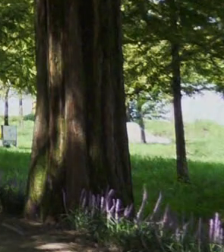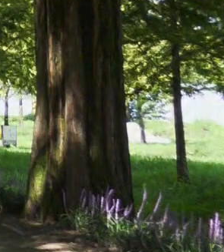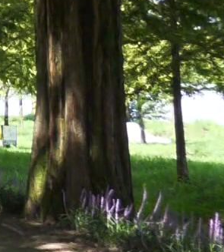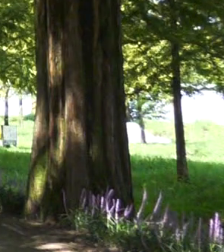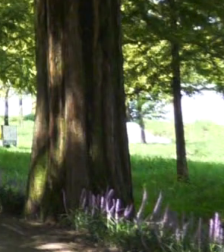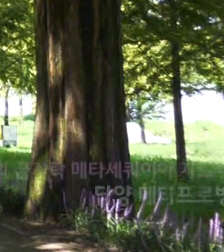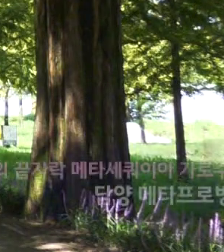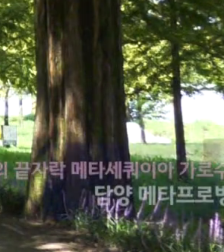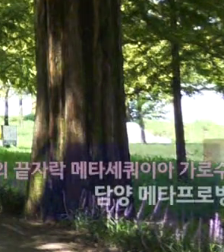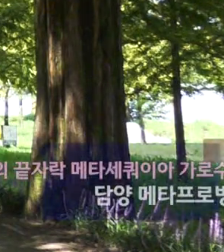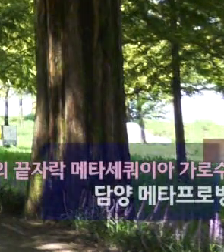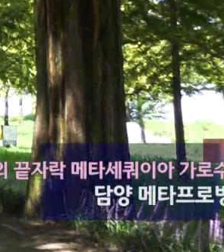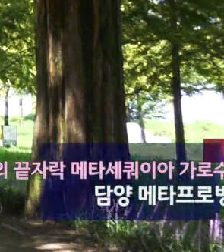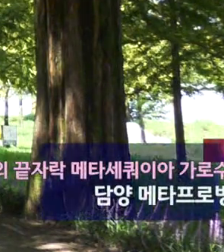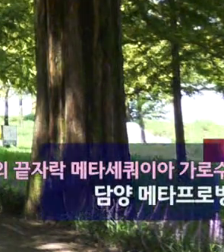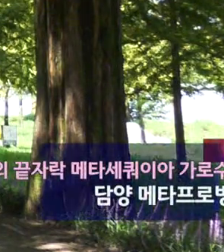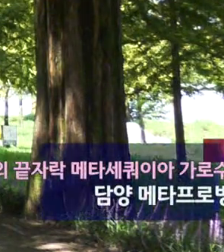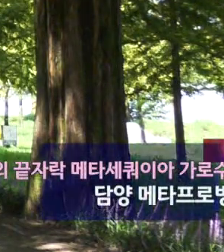으